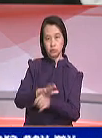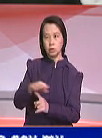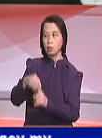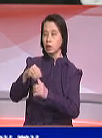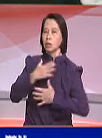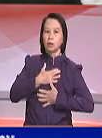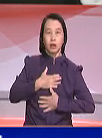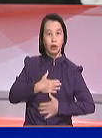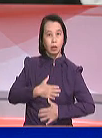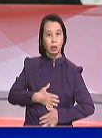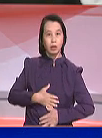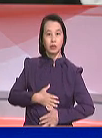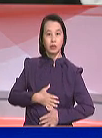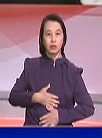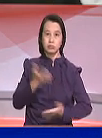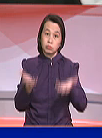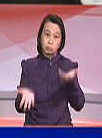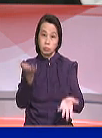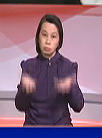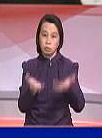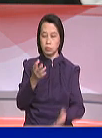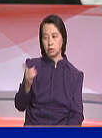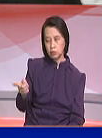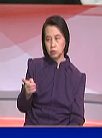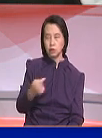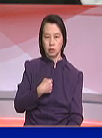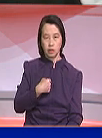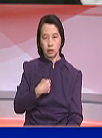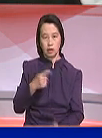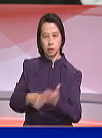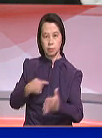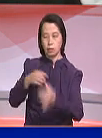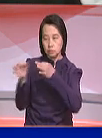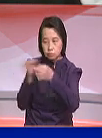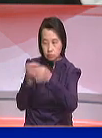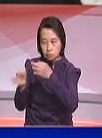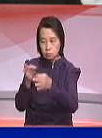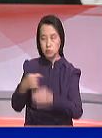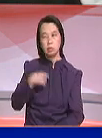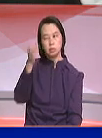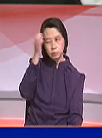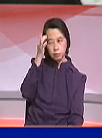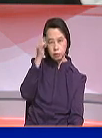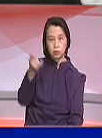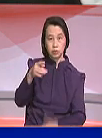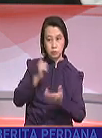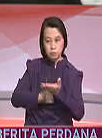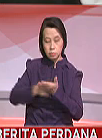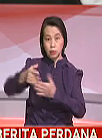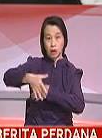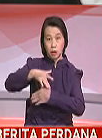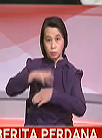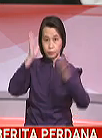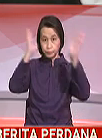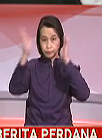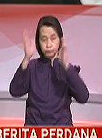lega yang berkemungkinan besar bahawa apa yang saya fikir dan bincang peringkat awal di Malaysia